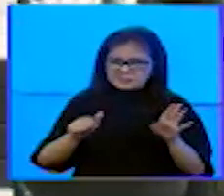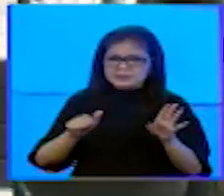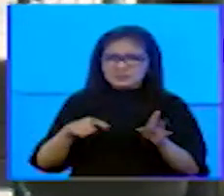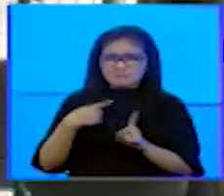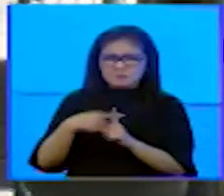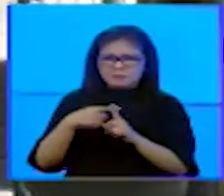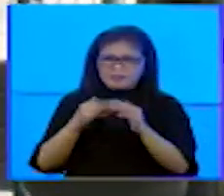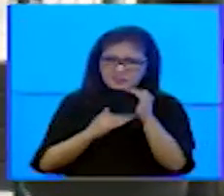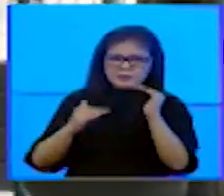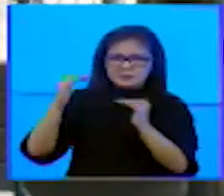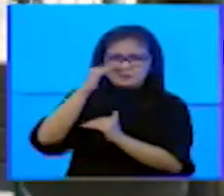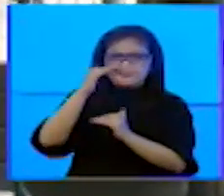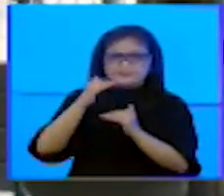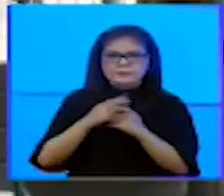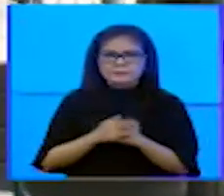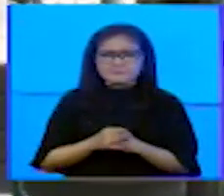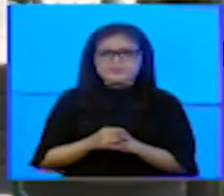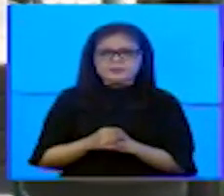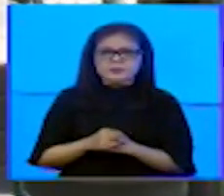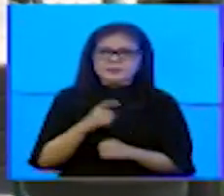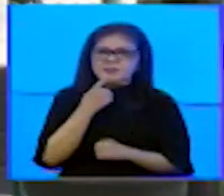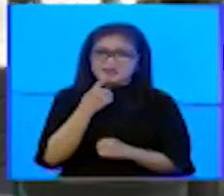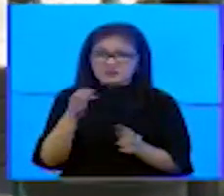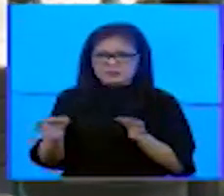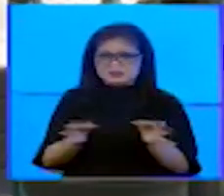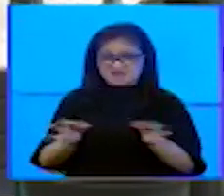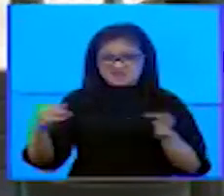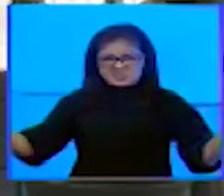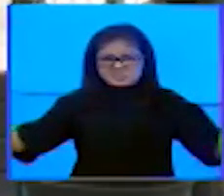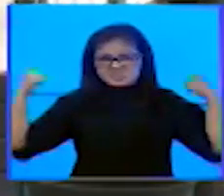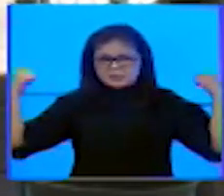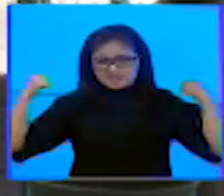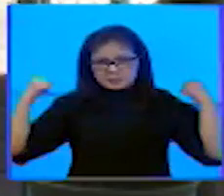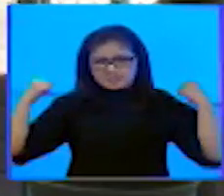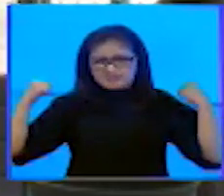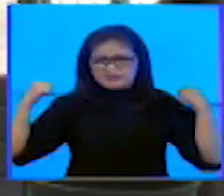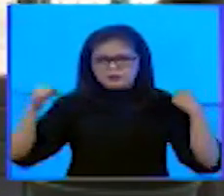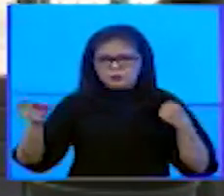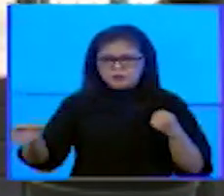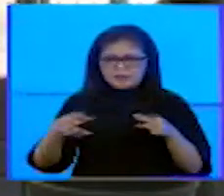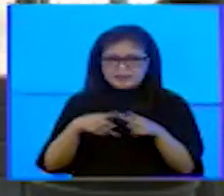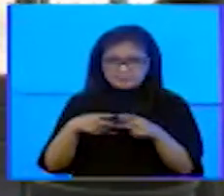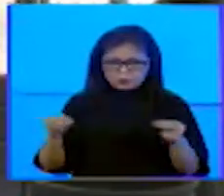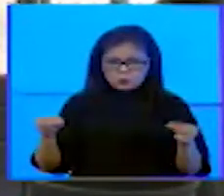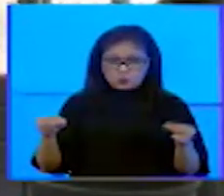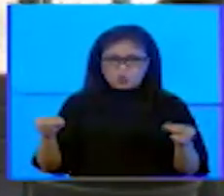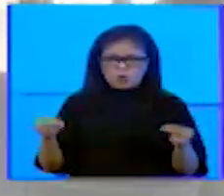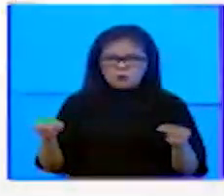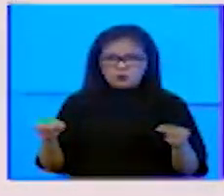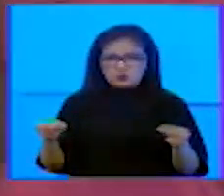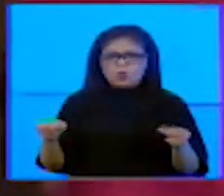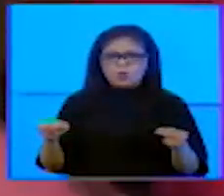Depok ini apalagi terkait dengan layanan kesehatan di fasilitas kesehatan di Kota Depok baik negeri maupun swasta ini sangat terbatas